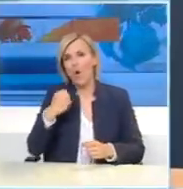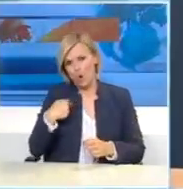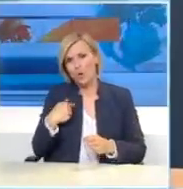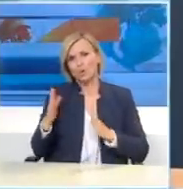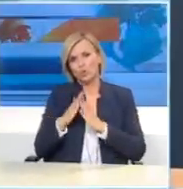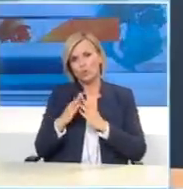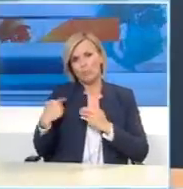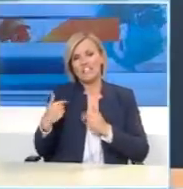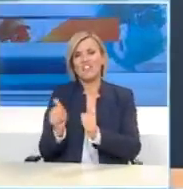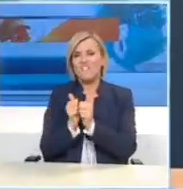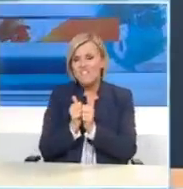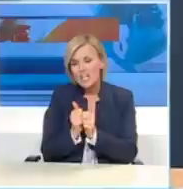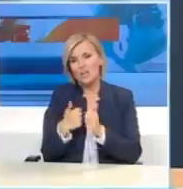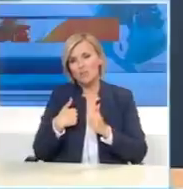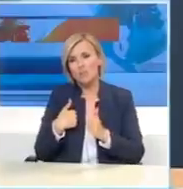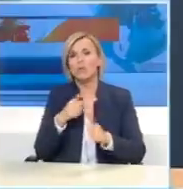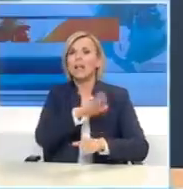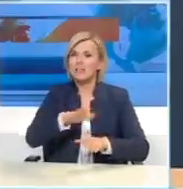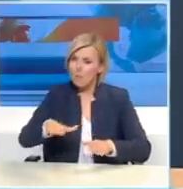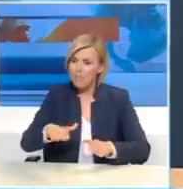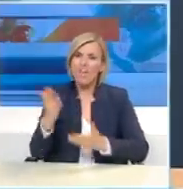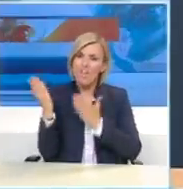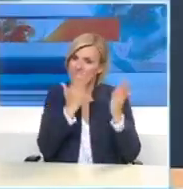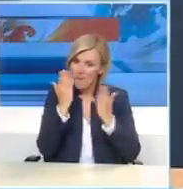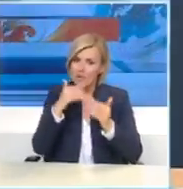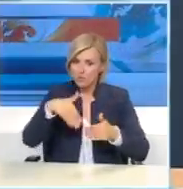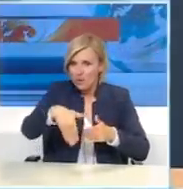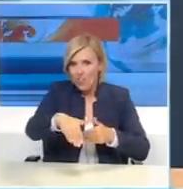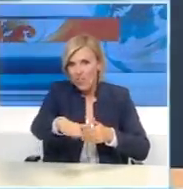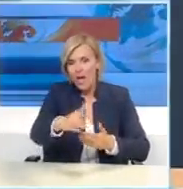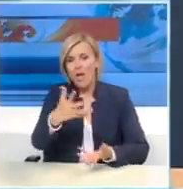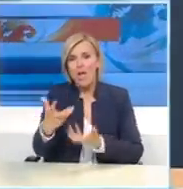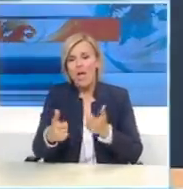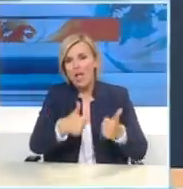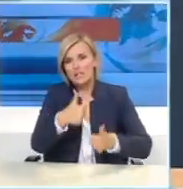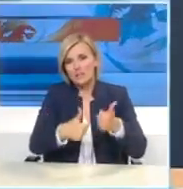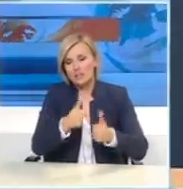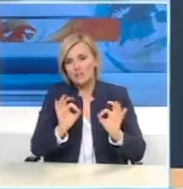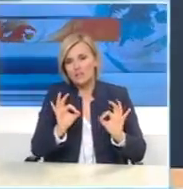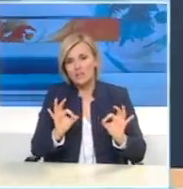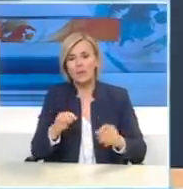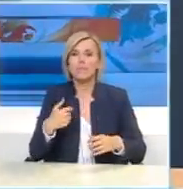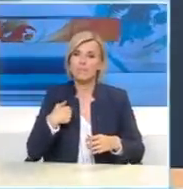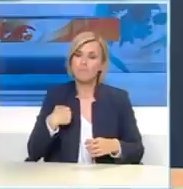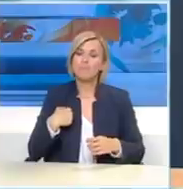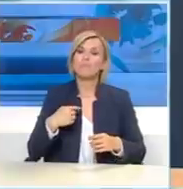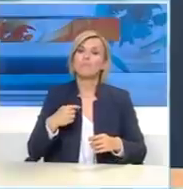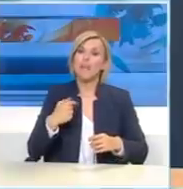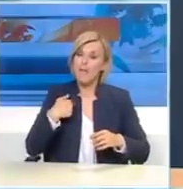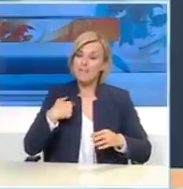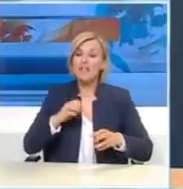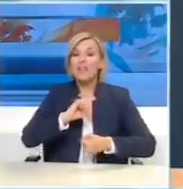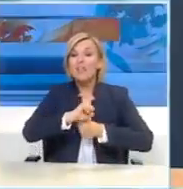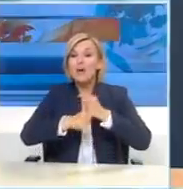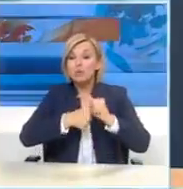υπάρχουν άνθρωποι και φίλοι οι οποίοι έχουν τα παιδιά τους να δίνουν πανελλαδικές, και θεωρώ ότι θα γίνει με τη μέγιστη δυνατή προστασία